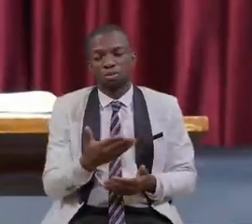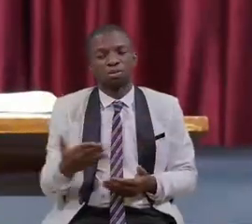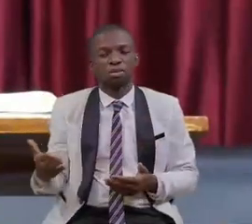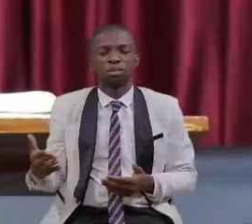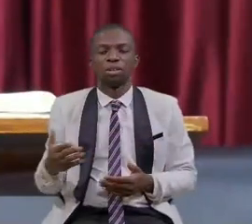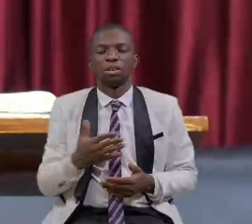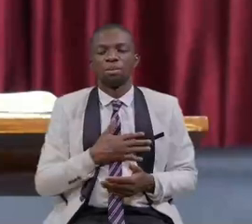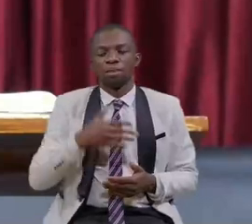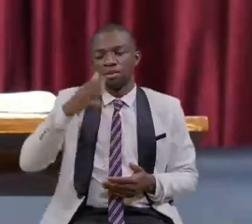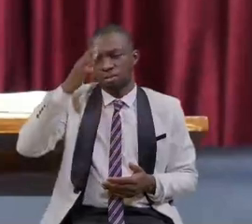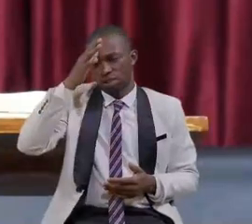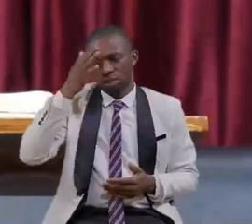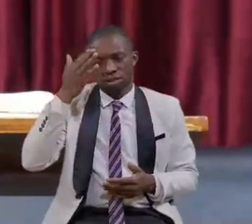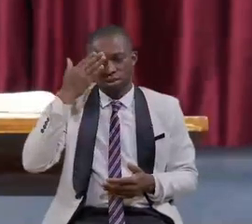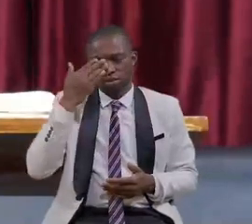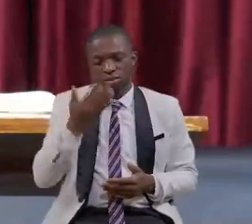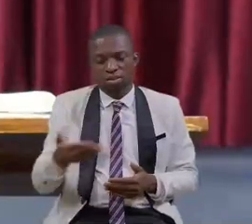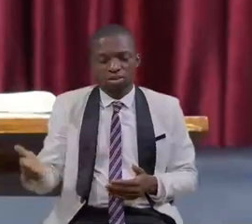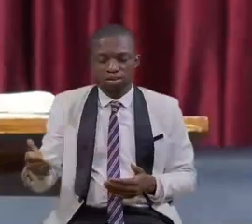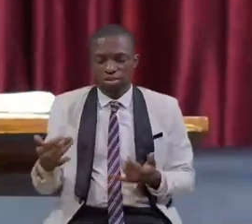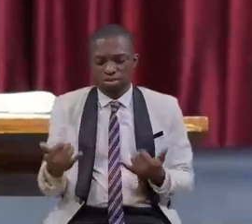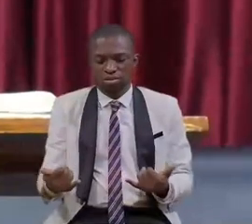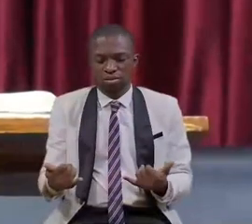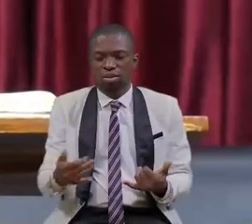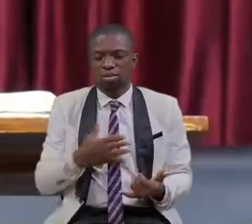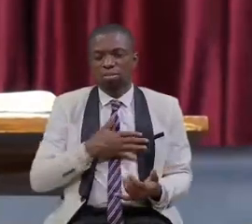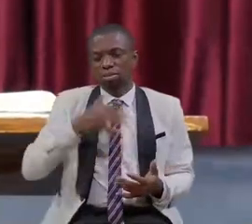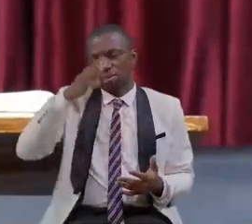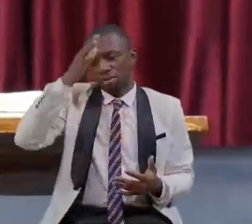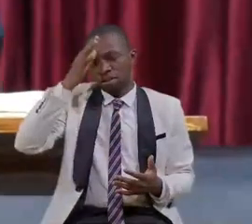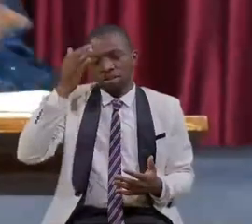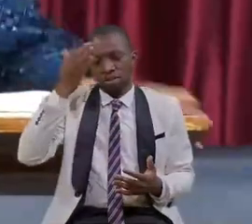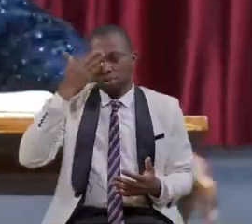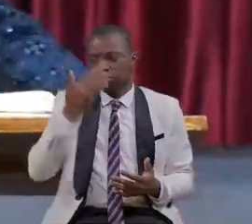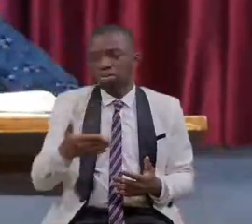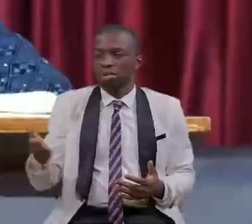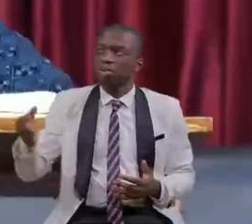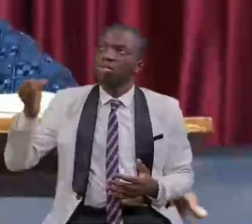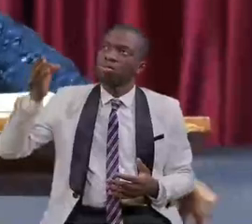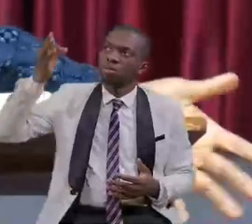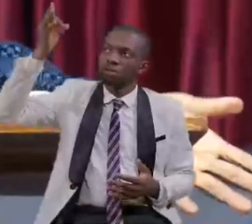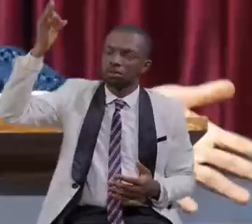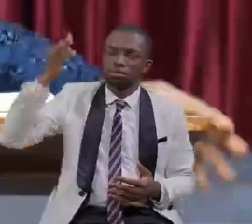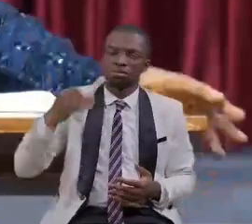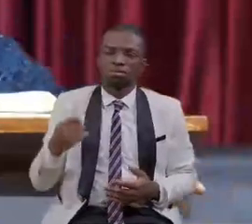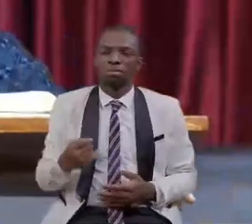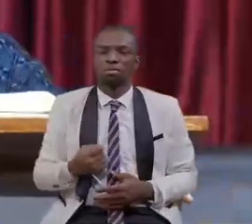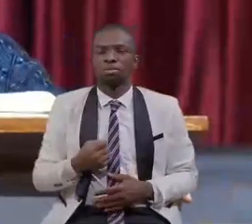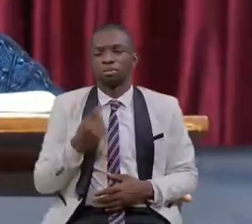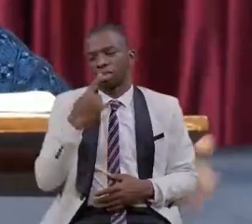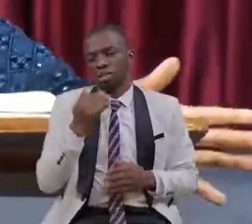Il connaît les choses présentes. Il connaît les choses futures. Je dis que Dieu, je suis